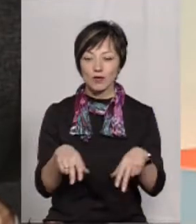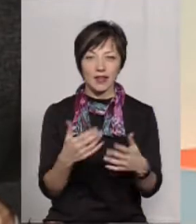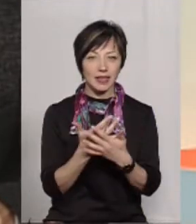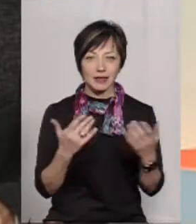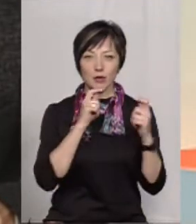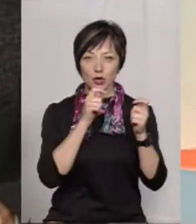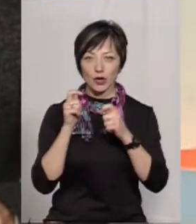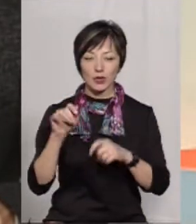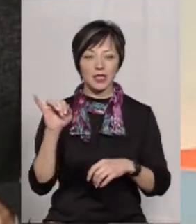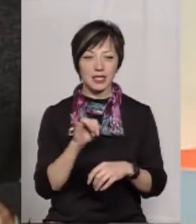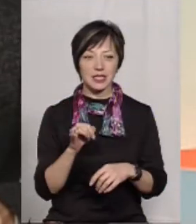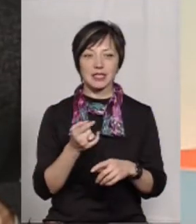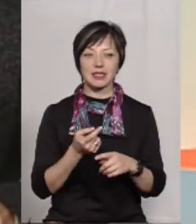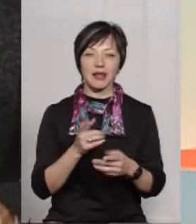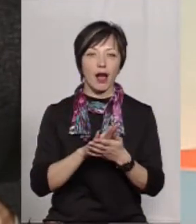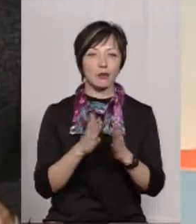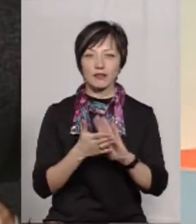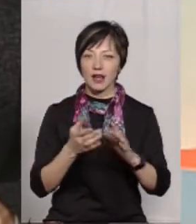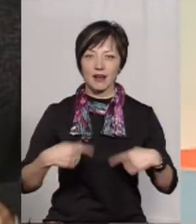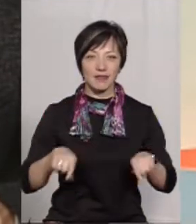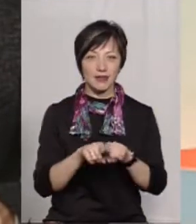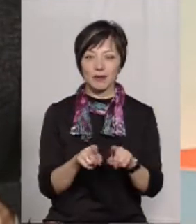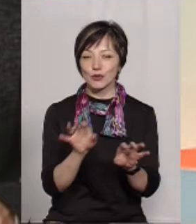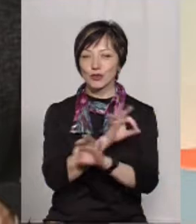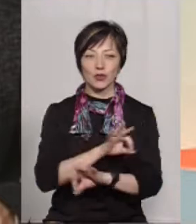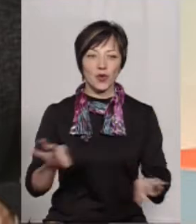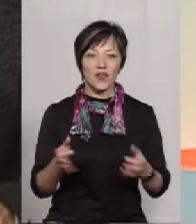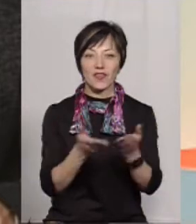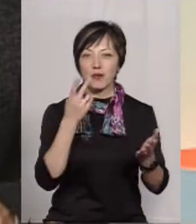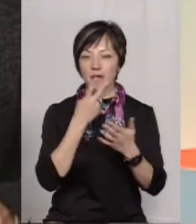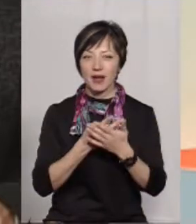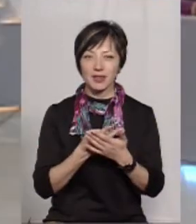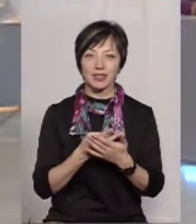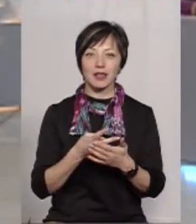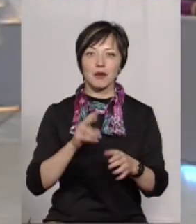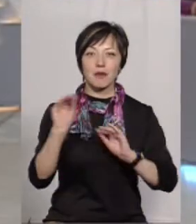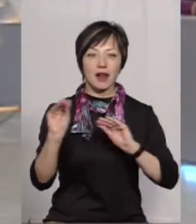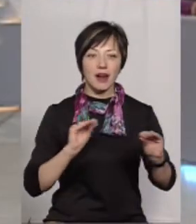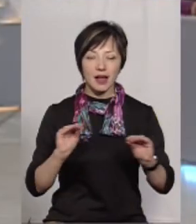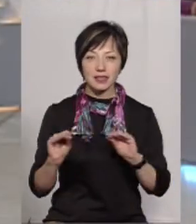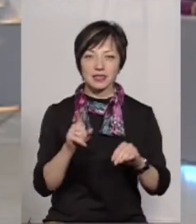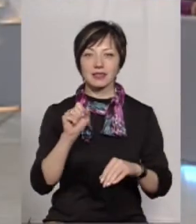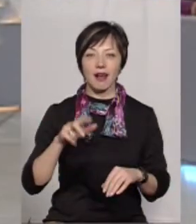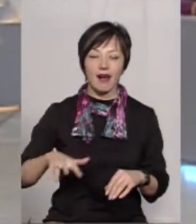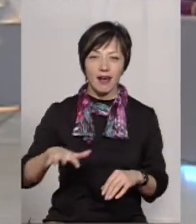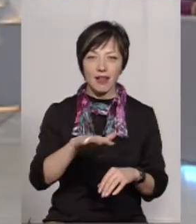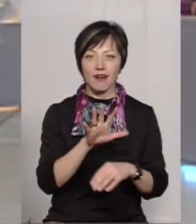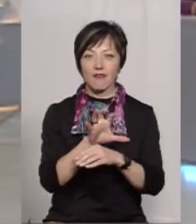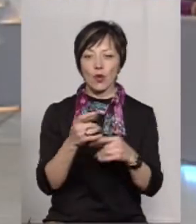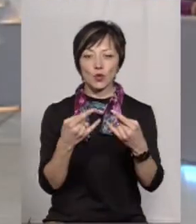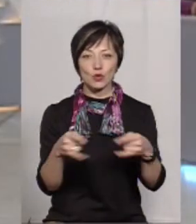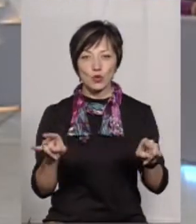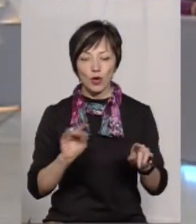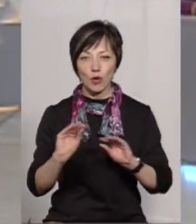роду подарунки. Ну і, звичайно, сама атмосфера відділу була неперевершена. Ви бачили, що чудово була прикрашена і сама зала, і